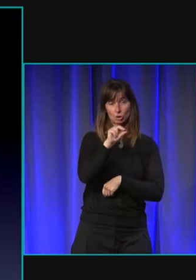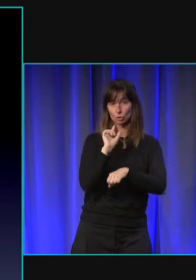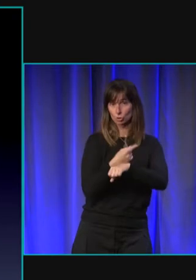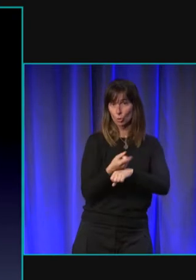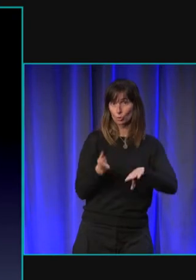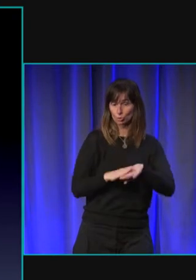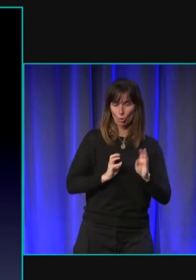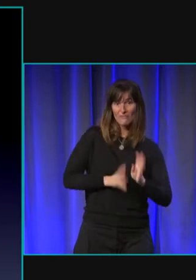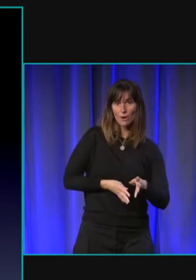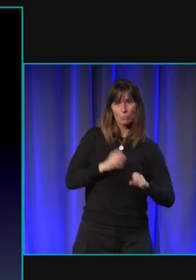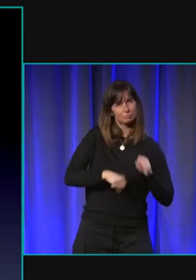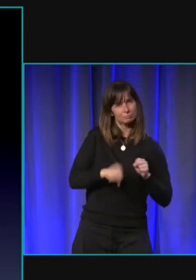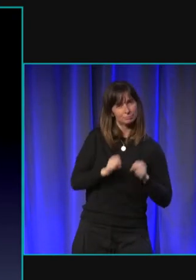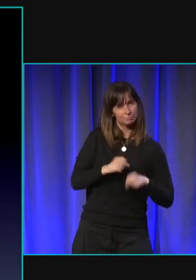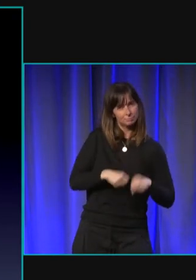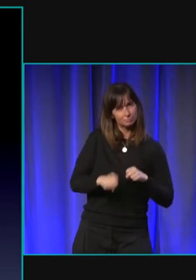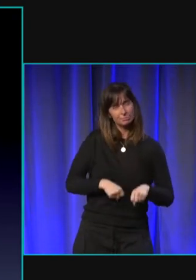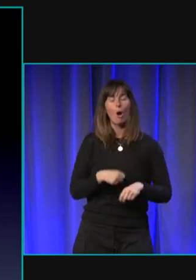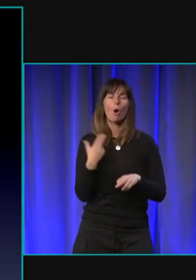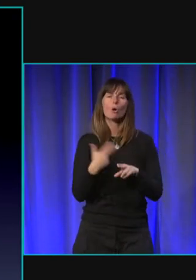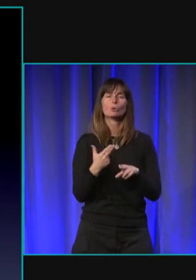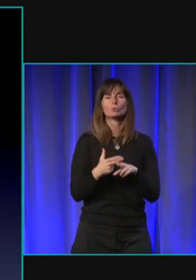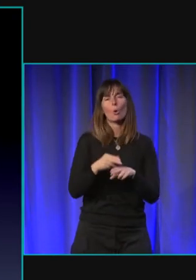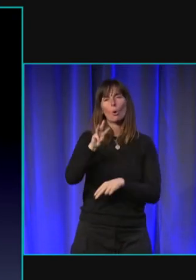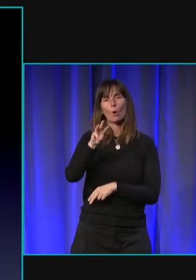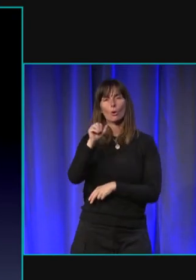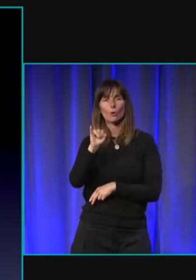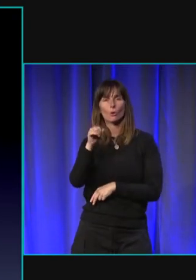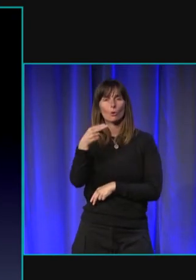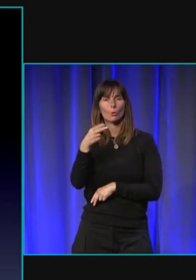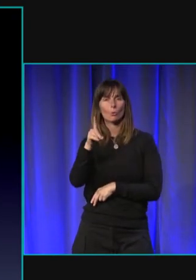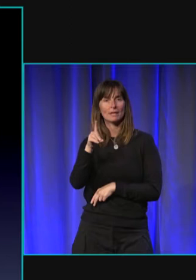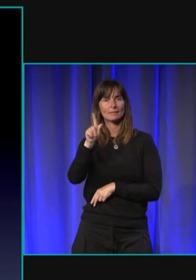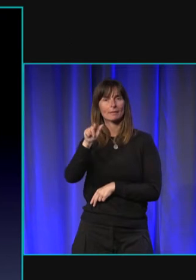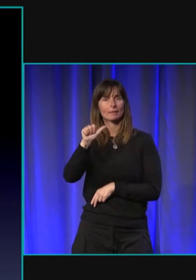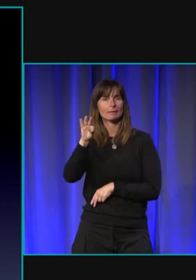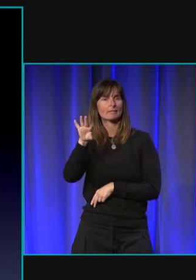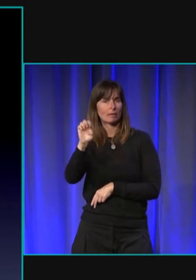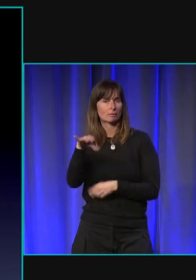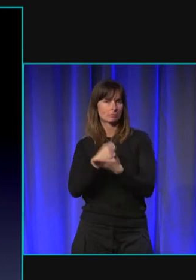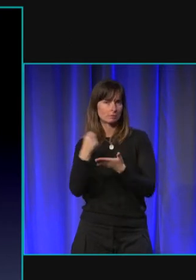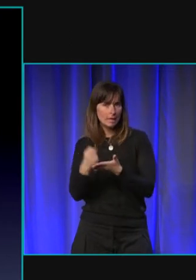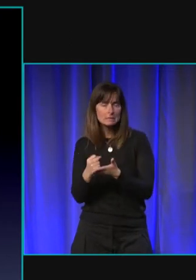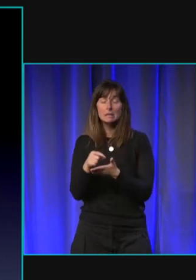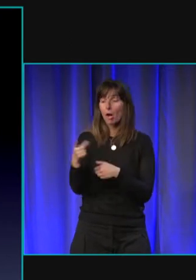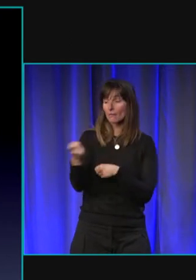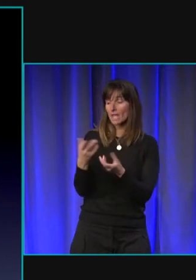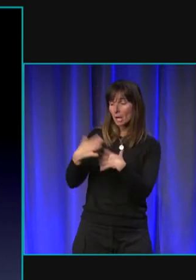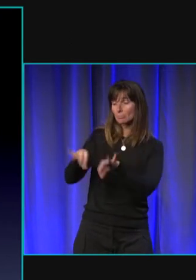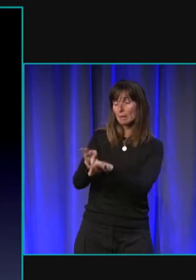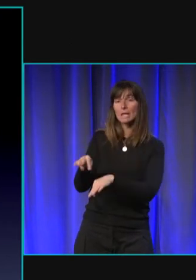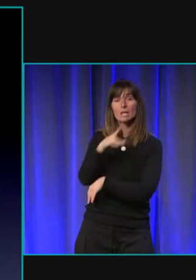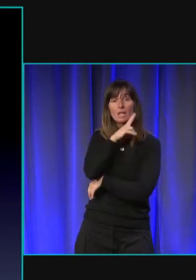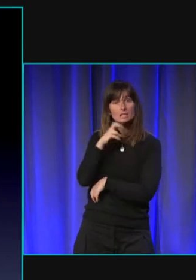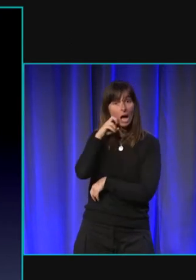sur bicyclette, donc on appelle ça un test de Wingate, qui a été donc élaboré en Israël, près